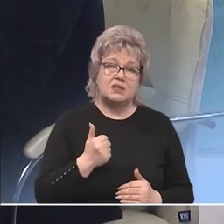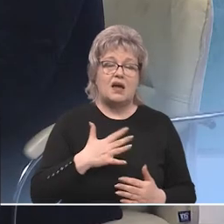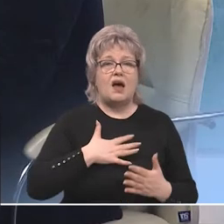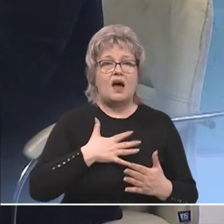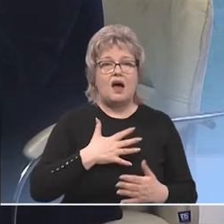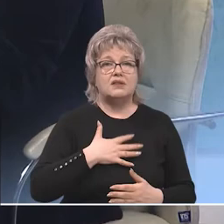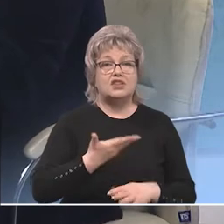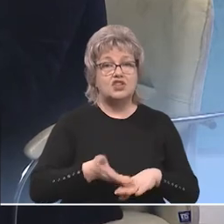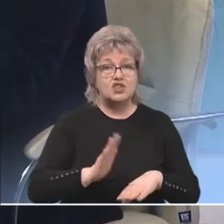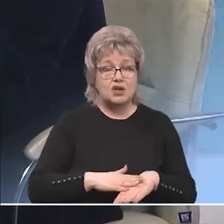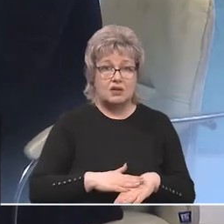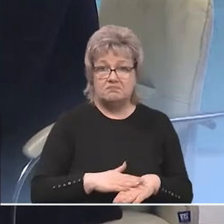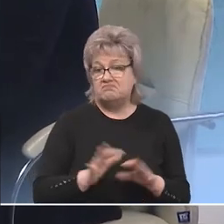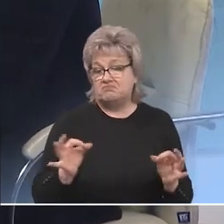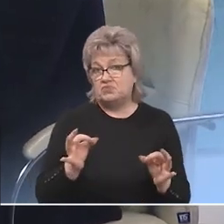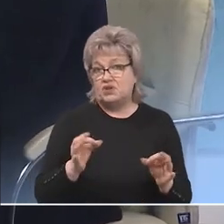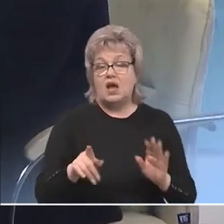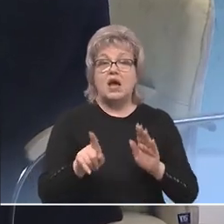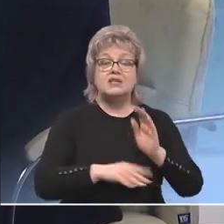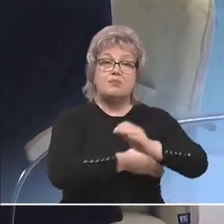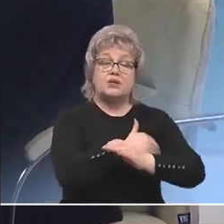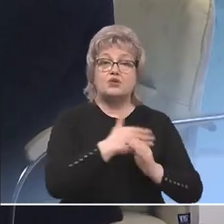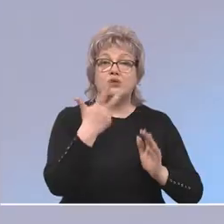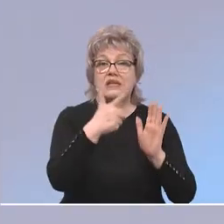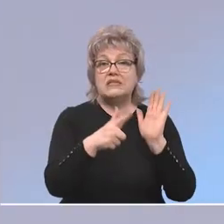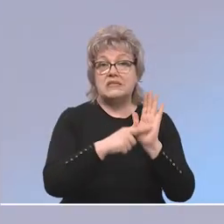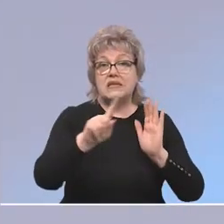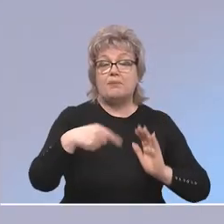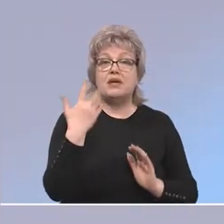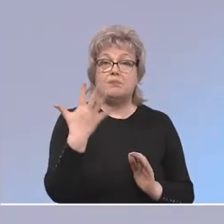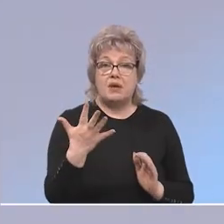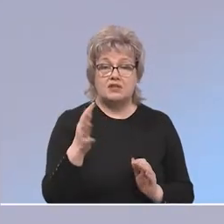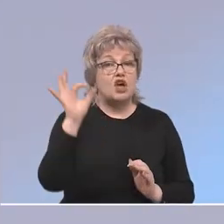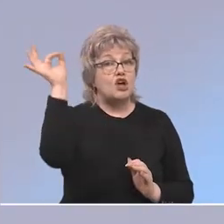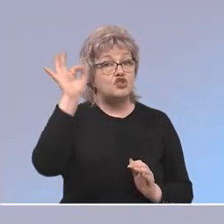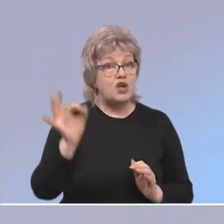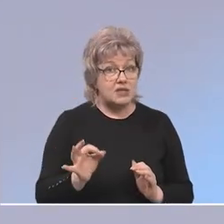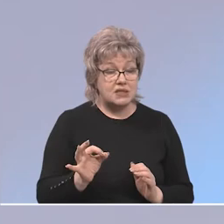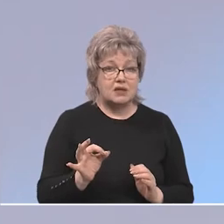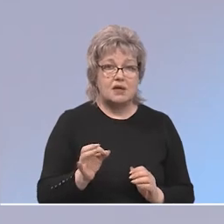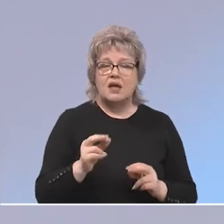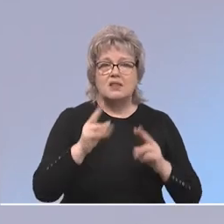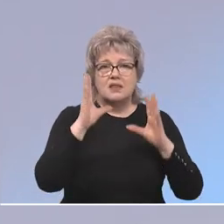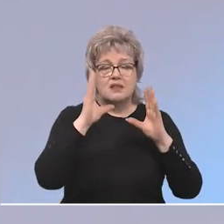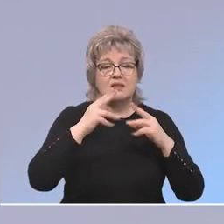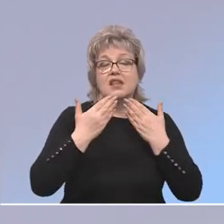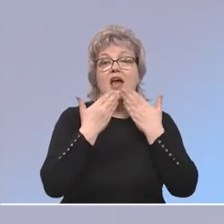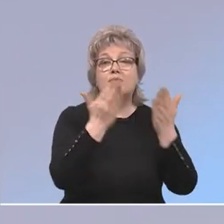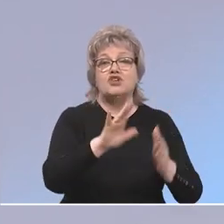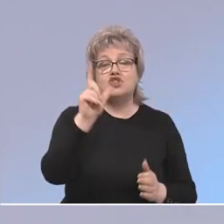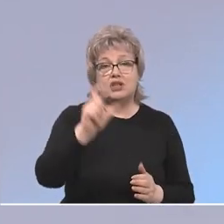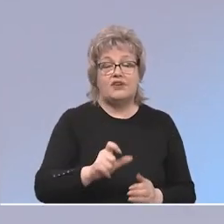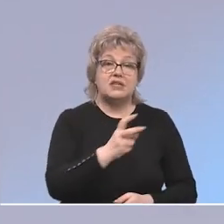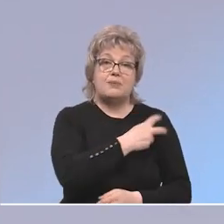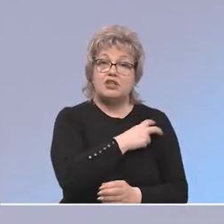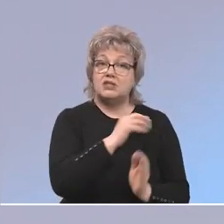одышка, без причины повышения температуры, да? 37,5 градусов, да, и часто не обращается просто-напросто человек за